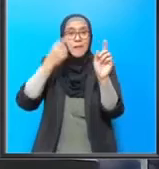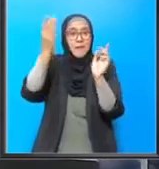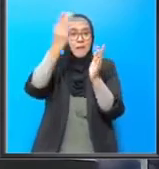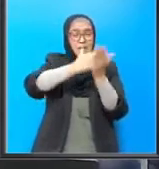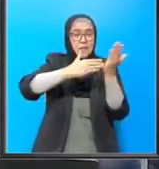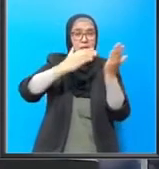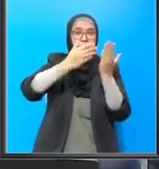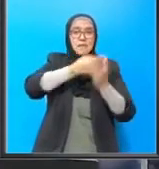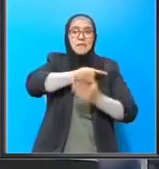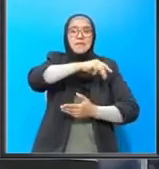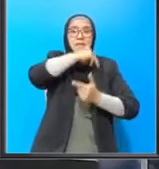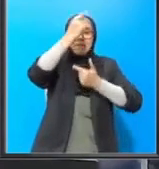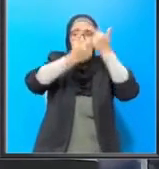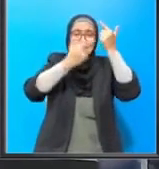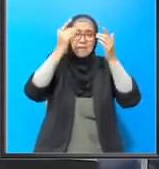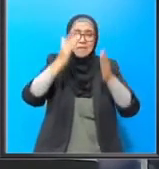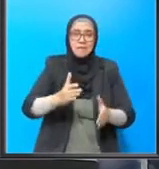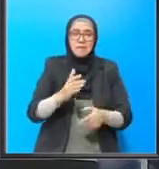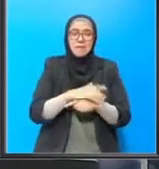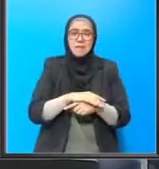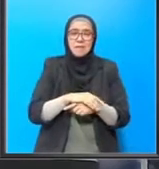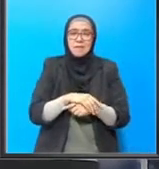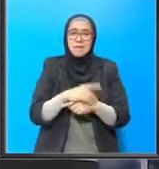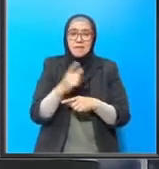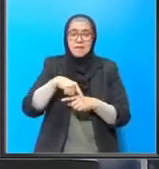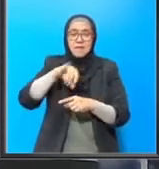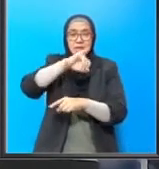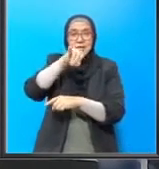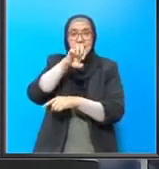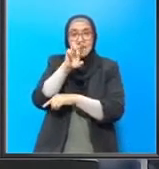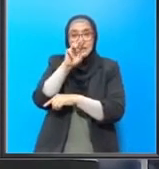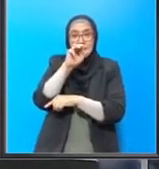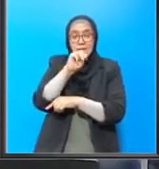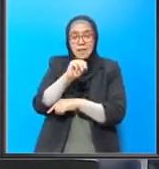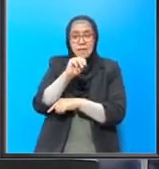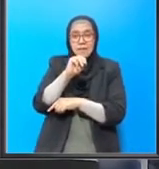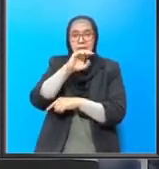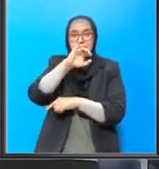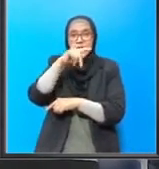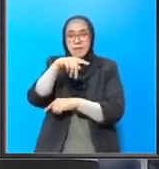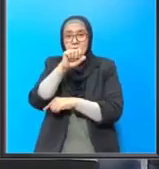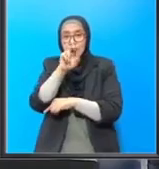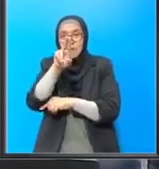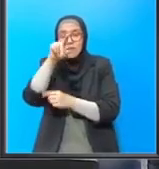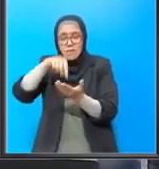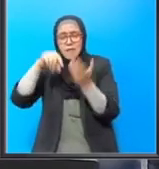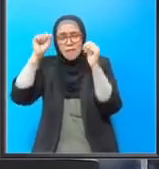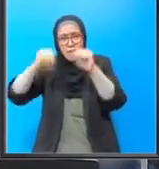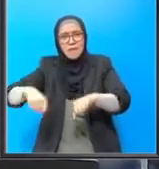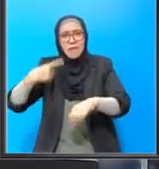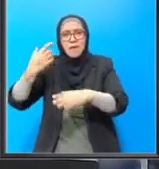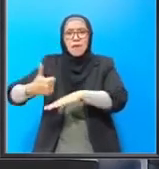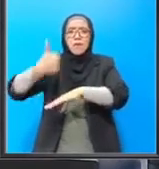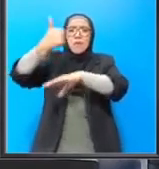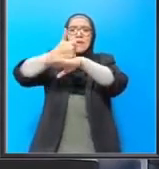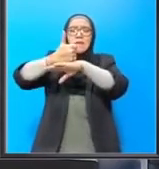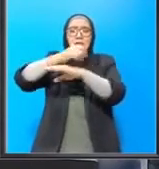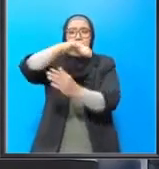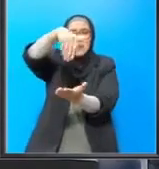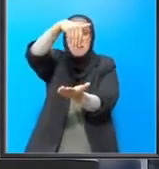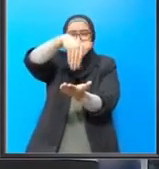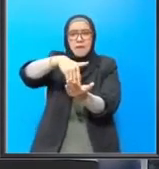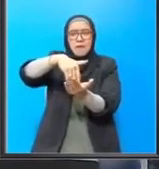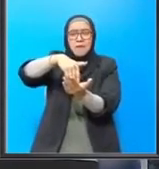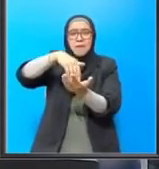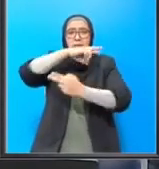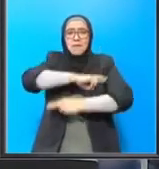seni dan budaya dimana Jeram vasu ini sebuah bolehnya kita nemu mewujudkan satu pusat rekreasi